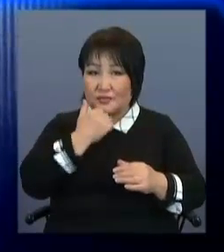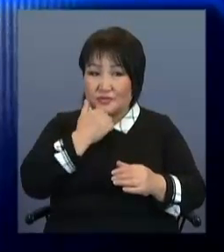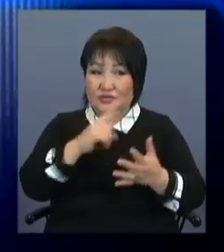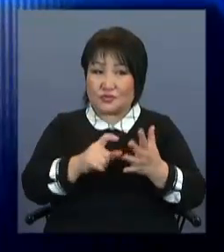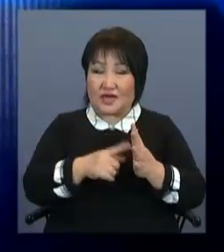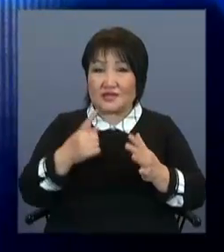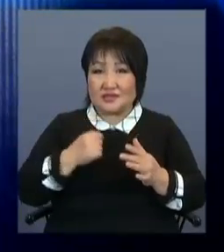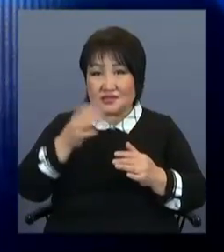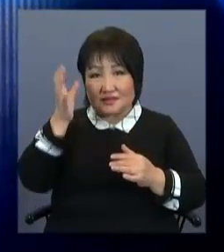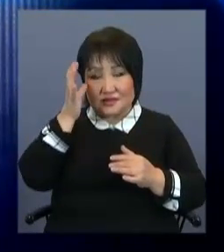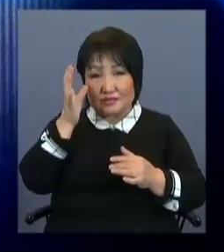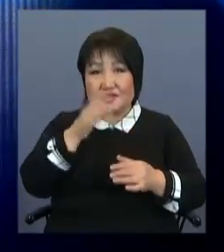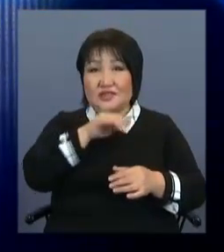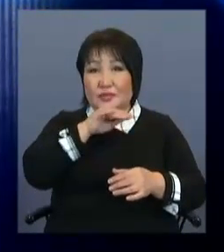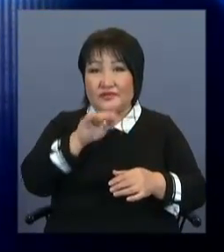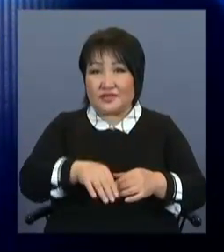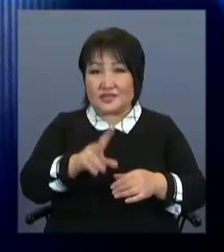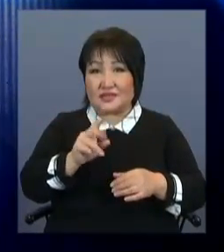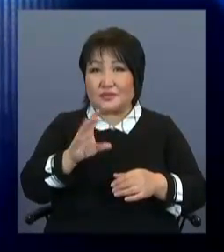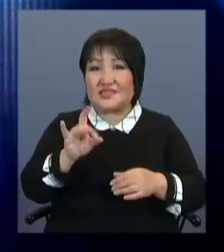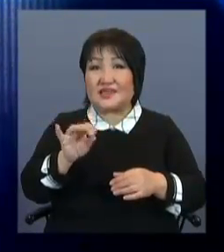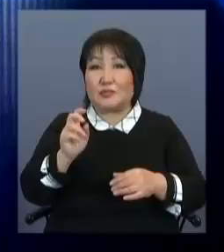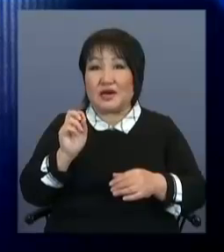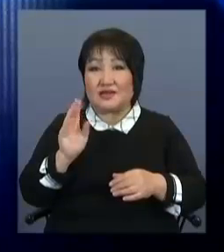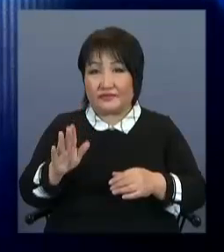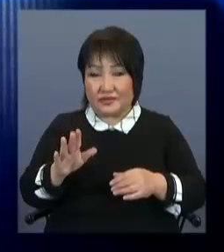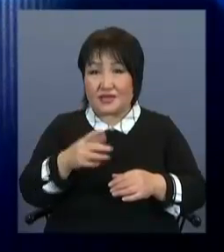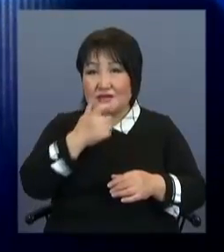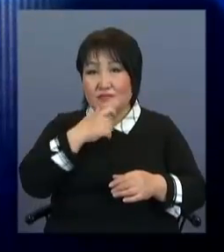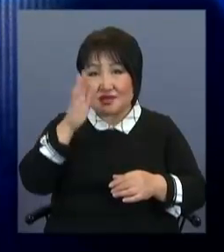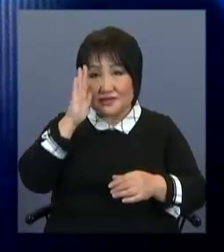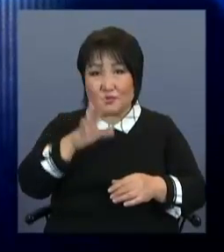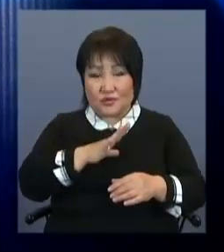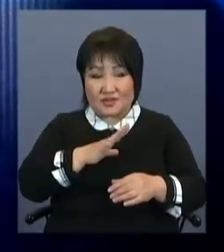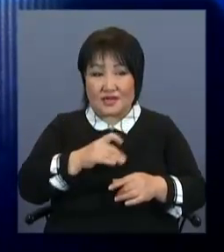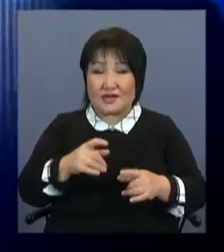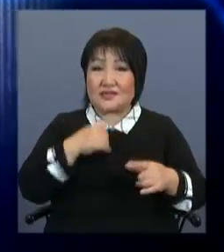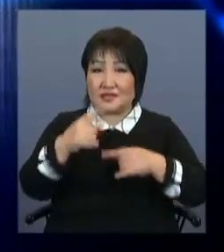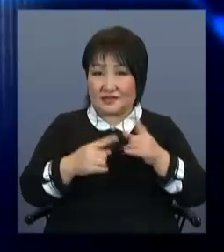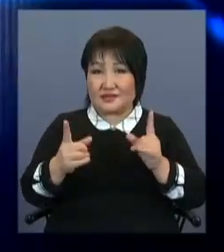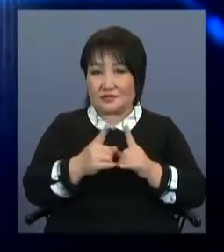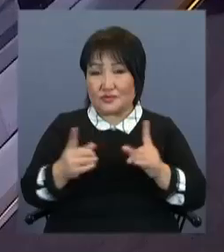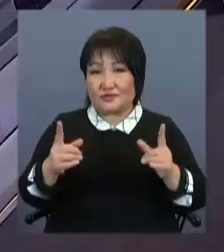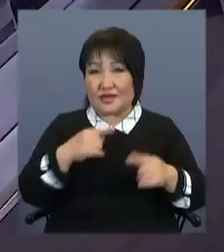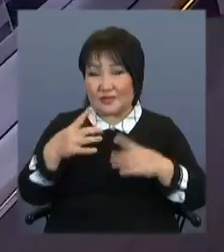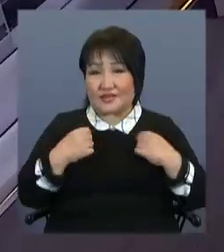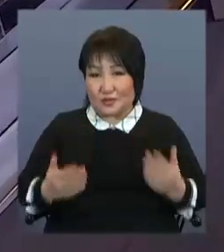әскери ғылымдарының докторы профессор Ким Серікбаев мырза болды. Ақшам алаңында амандықта қауышқанша.